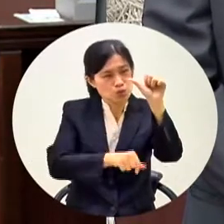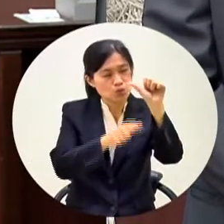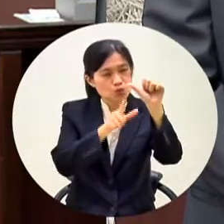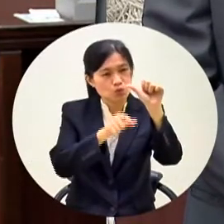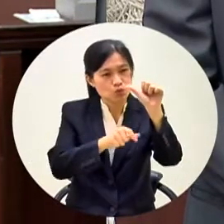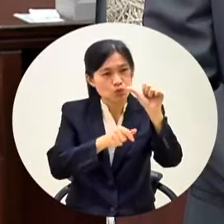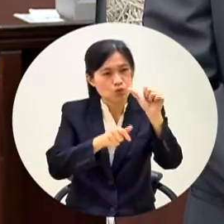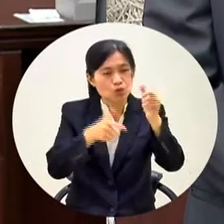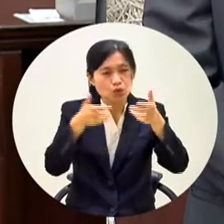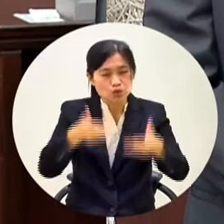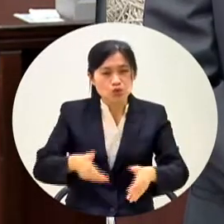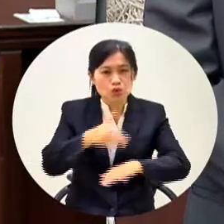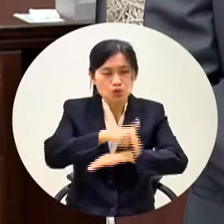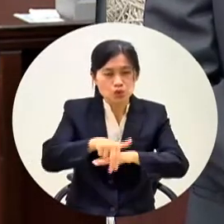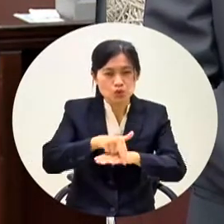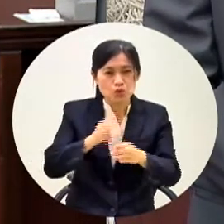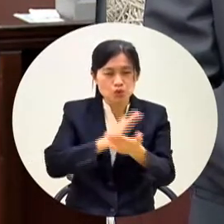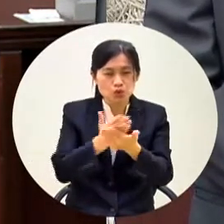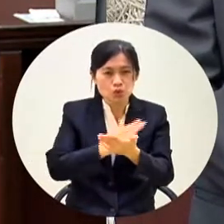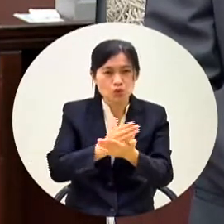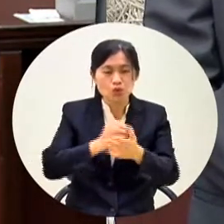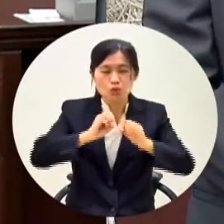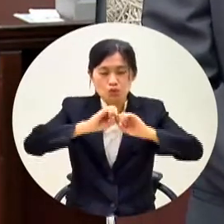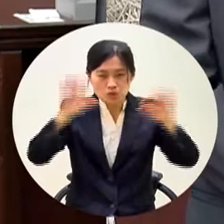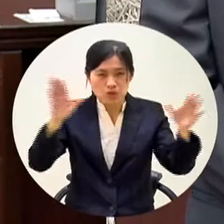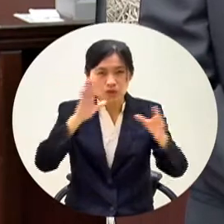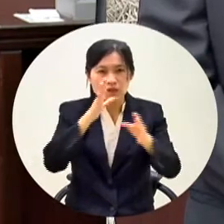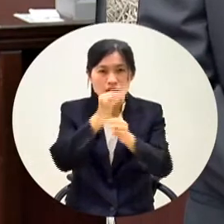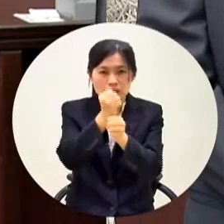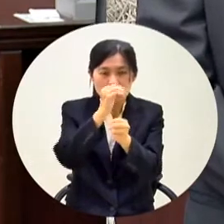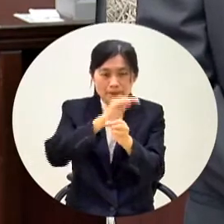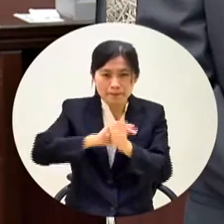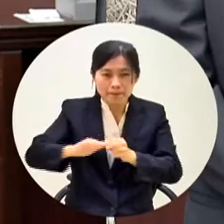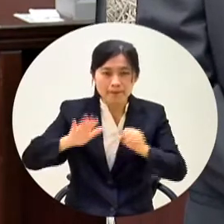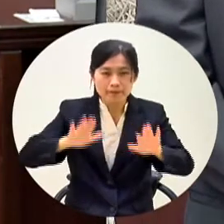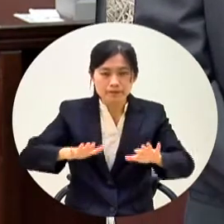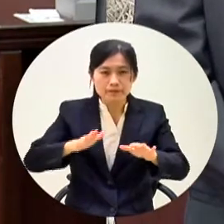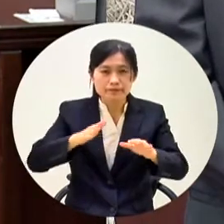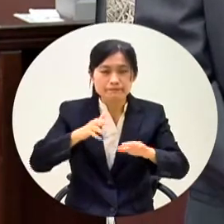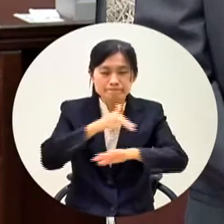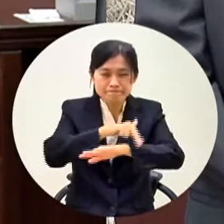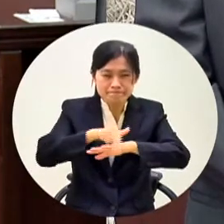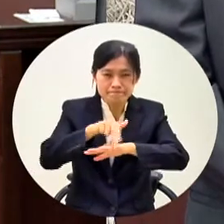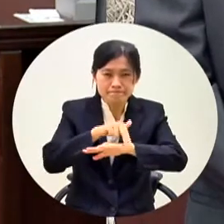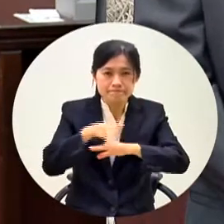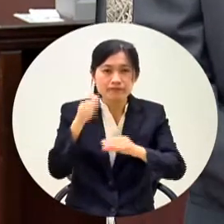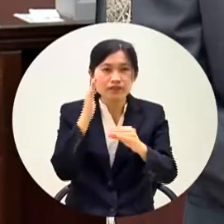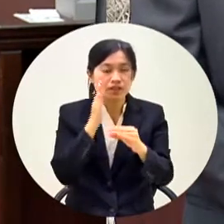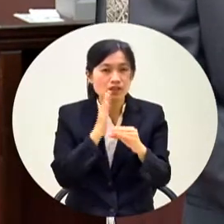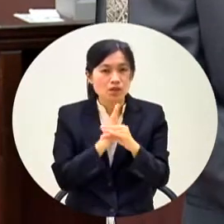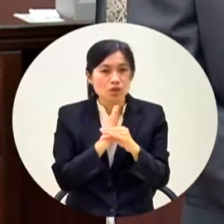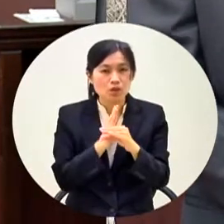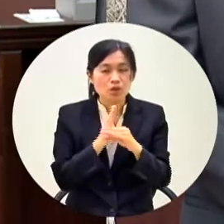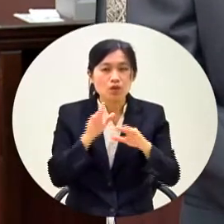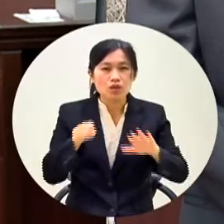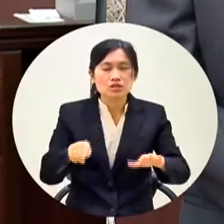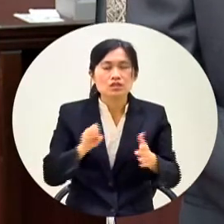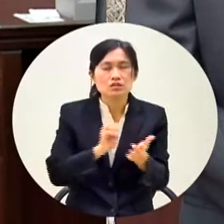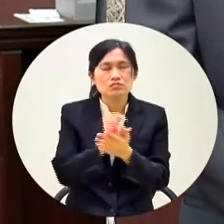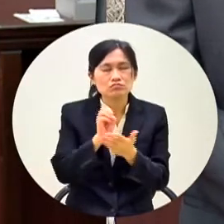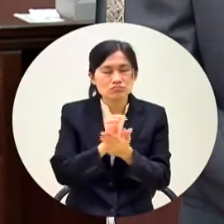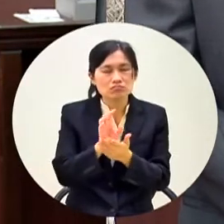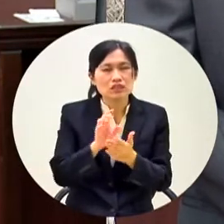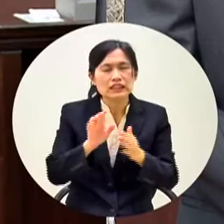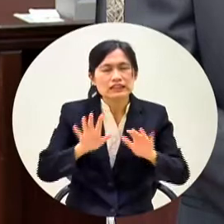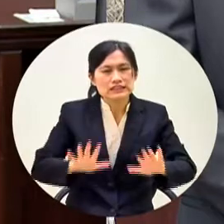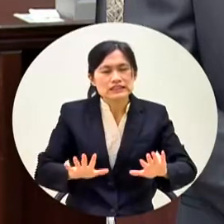划计划书已经公告期末，目前工程规划设计当中啦吼。啊，甲议员报告，这个案大概。在